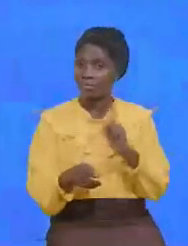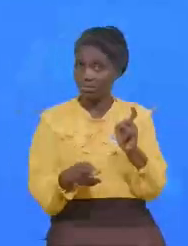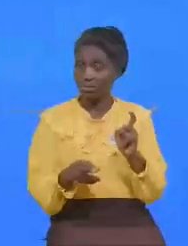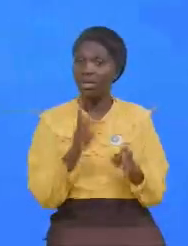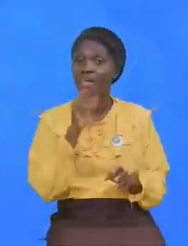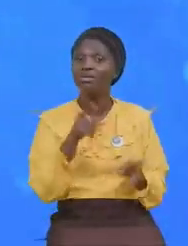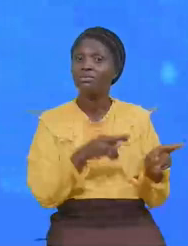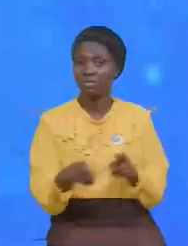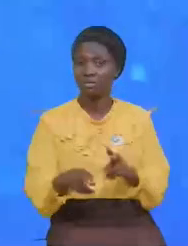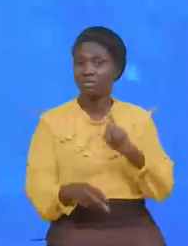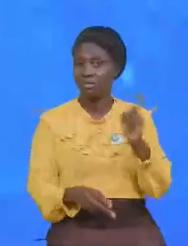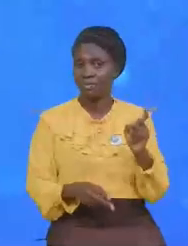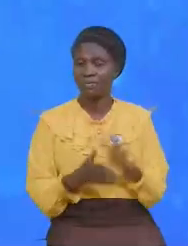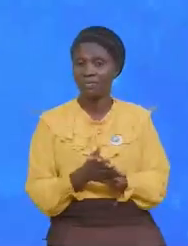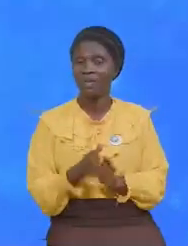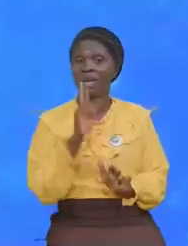prêt?